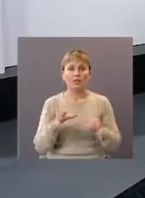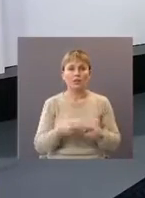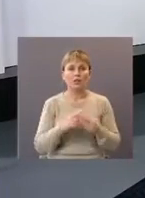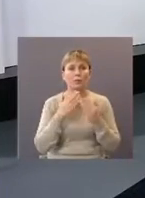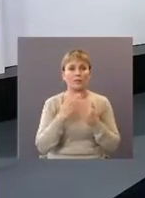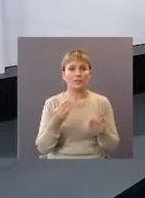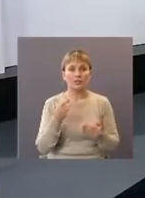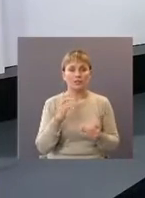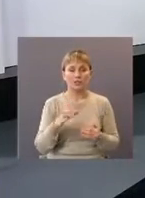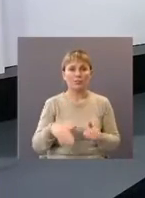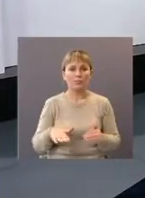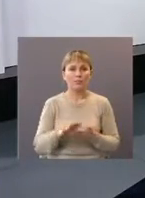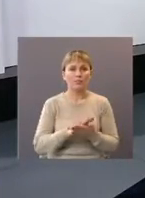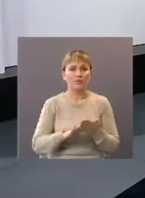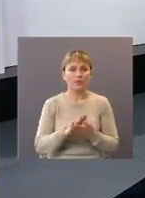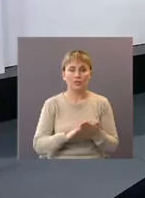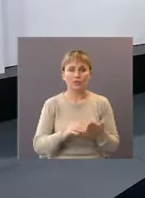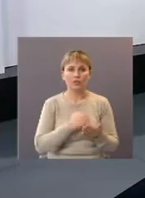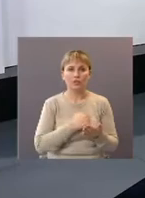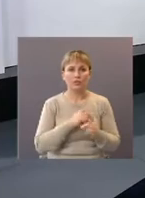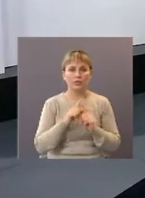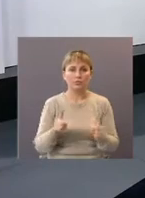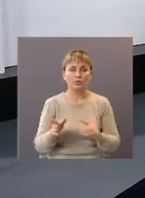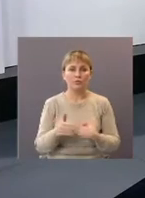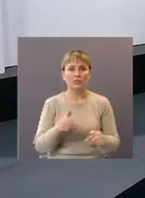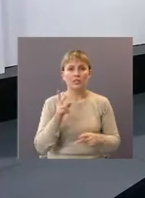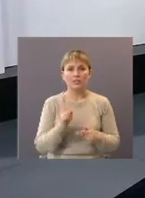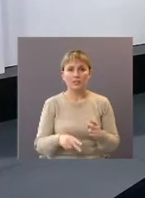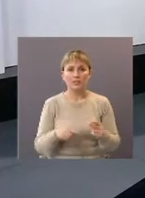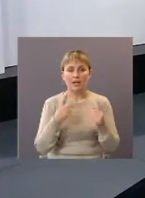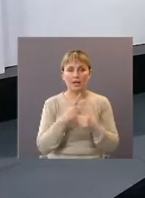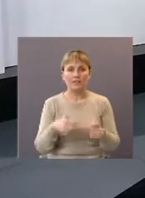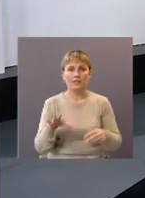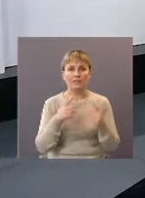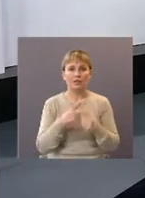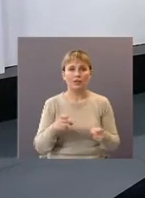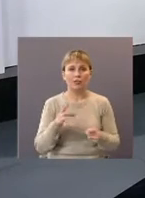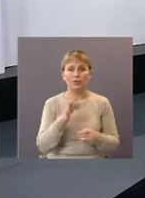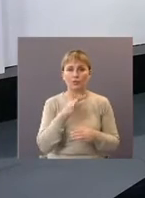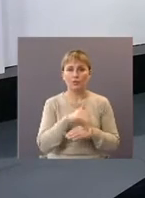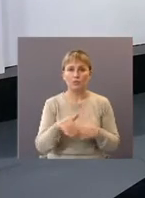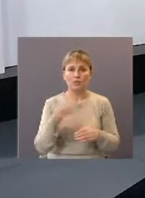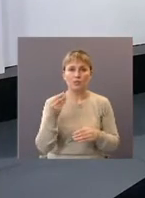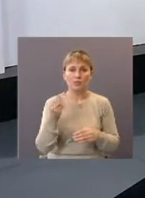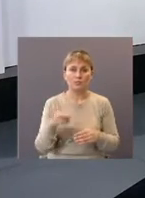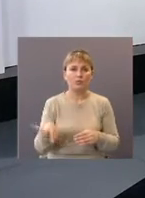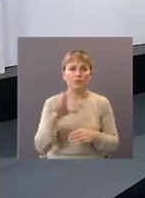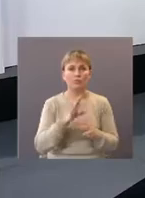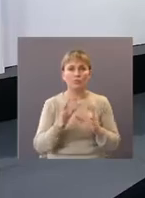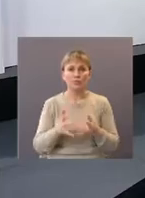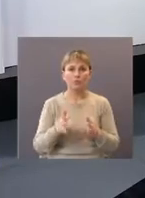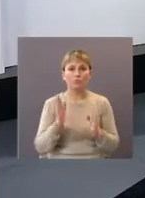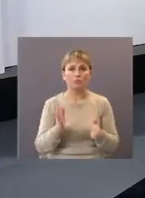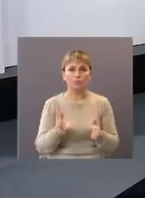последний шанс, потом никаких поблажек не будет. После завершения акции вся информация по зарубежным счетам по всему миру